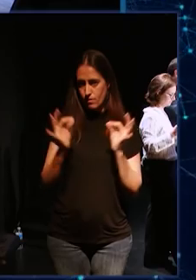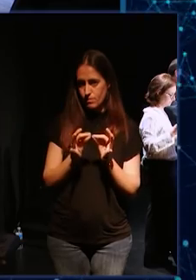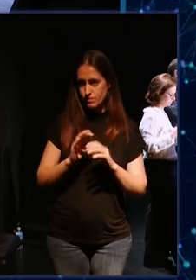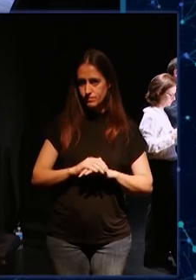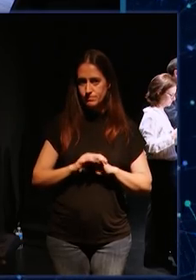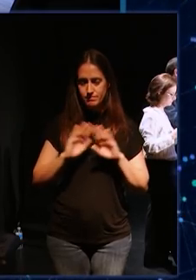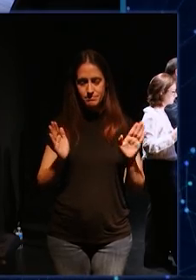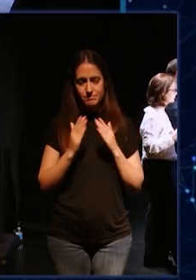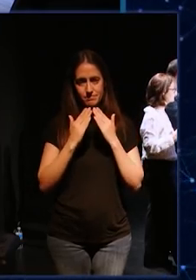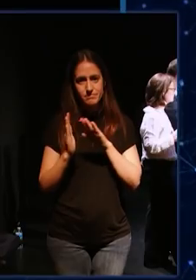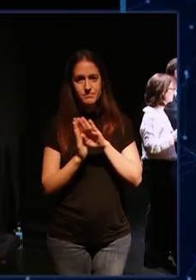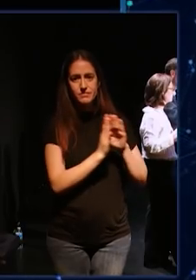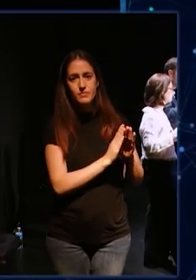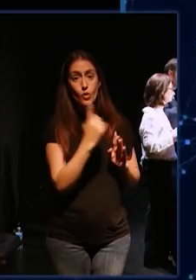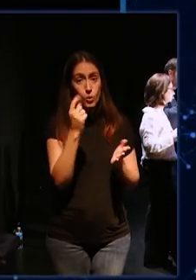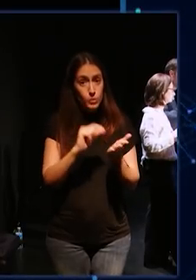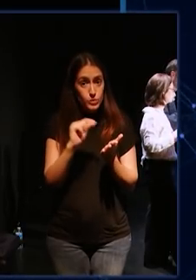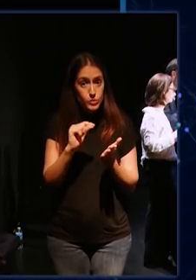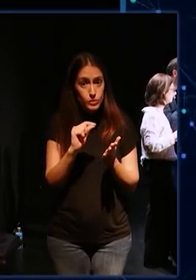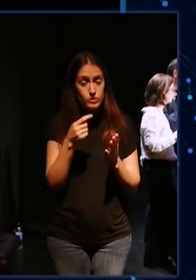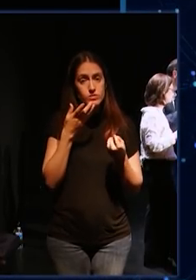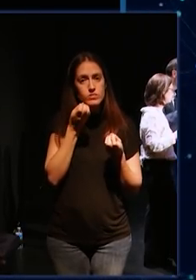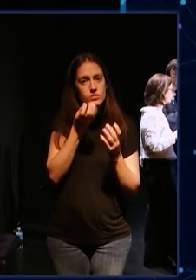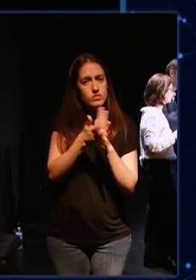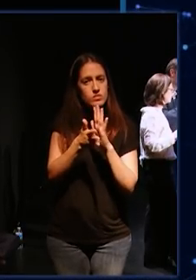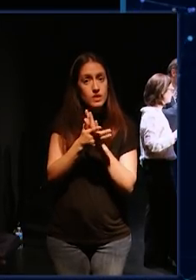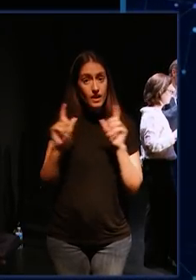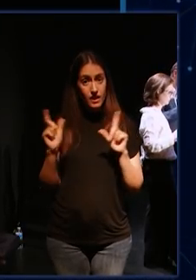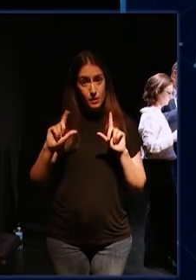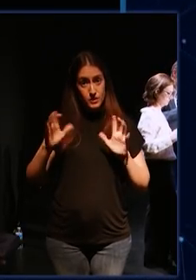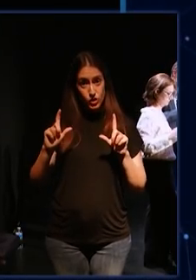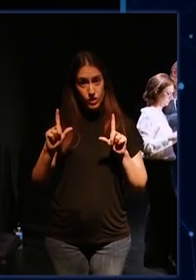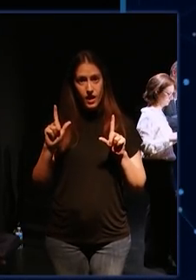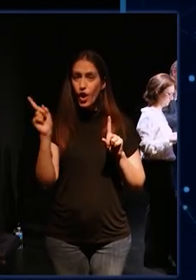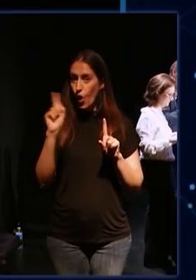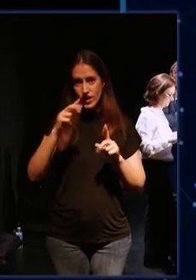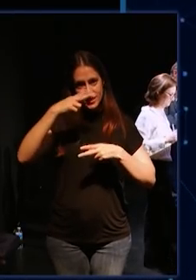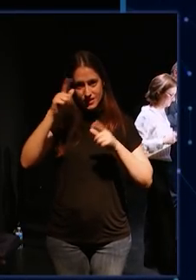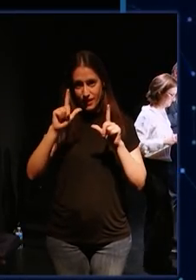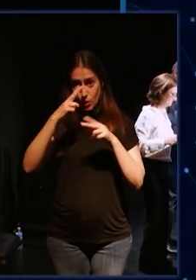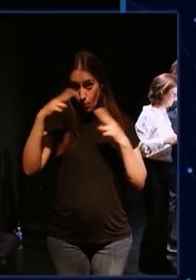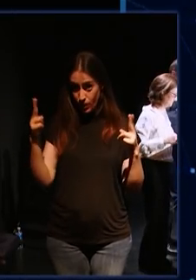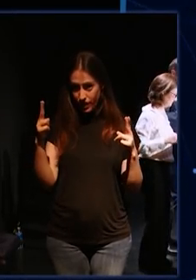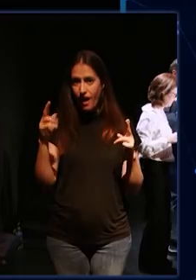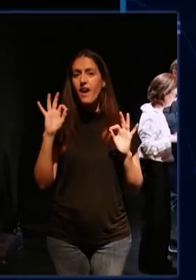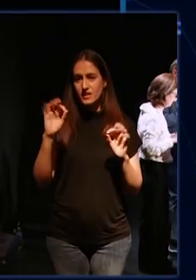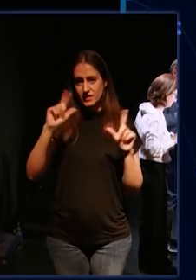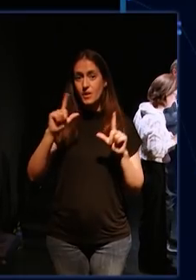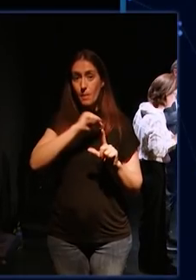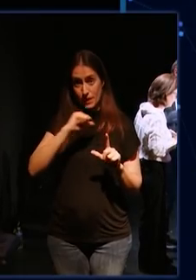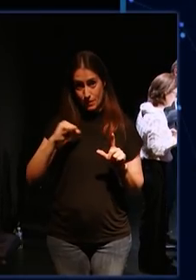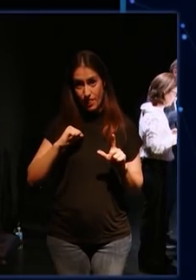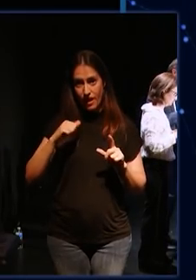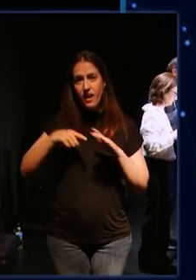Només un petit apunt, no per esmenar-lo, però sí per clarificar, Ràdio Televisió Cardedeu no és una televisió pública, és una televisió privada que gestiona